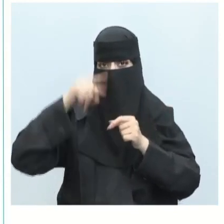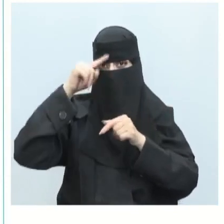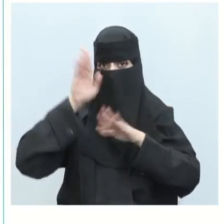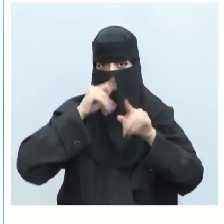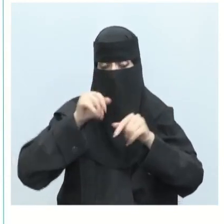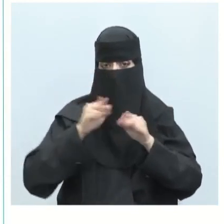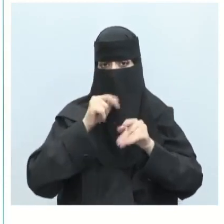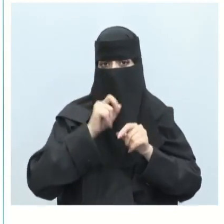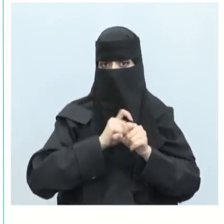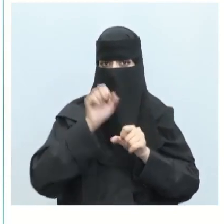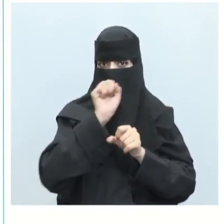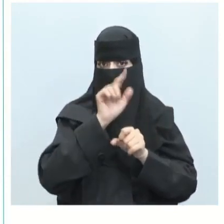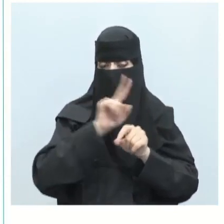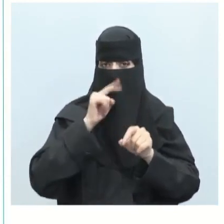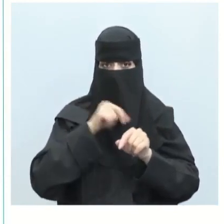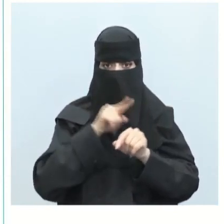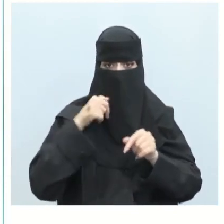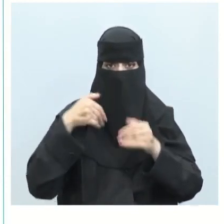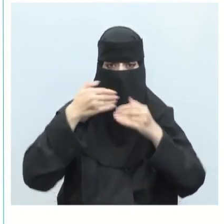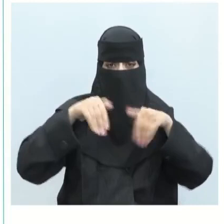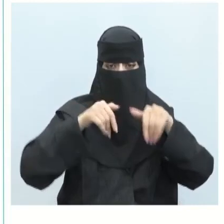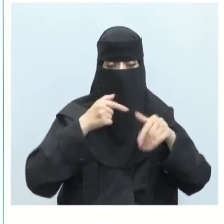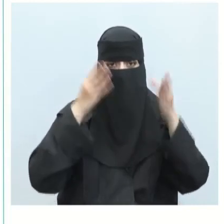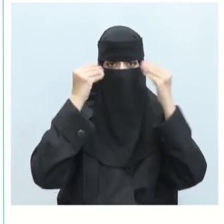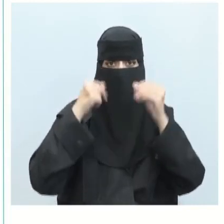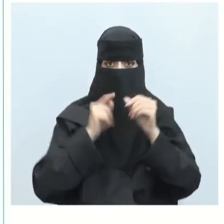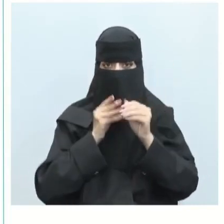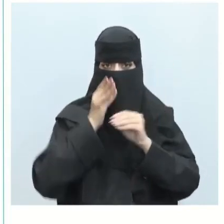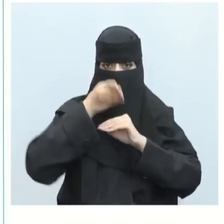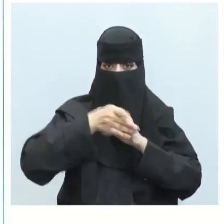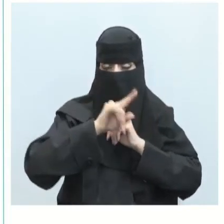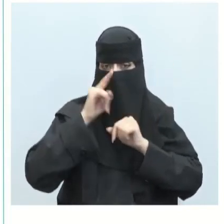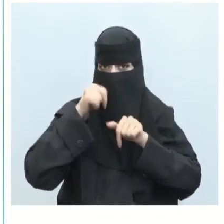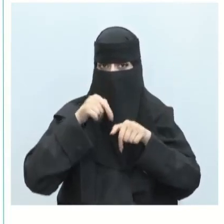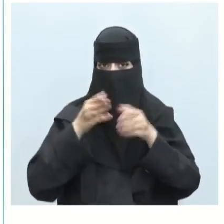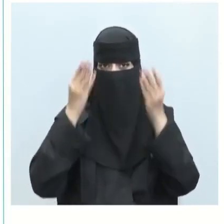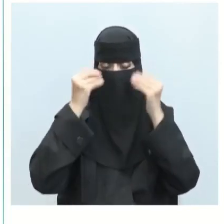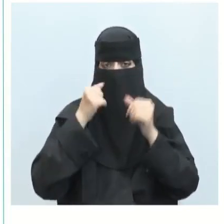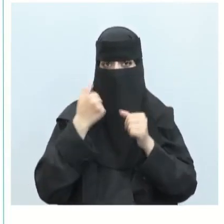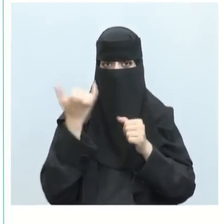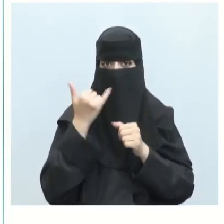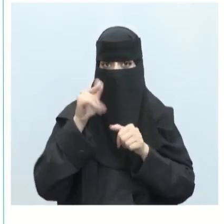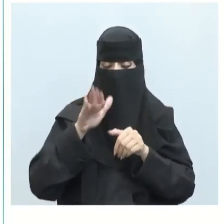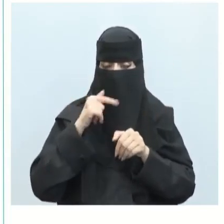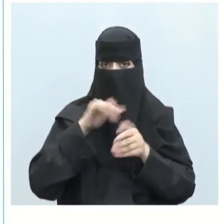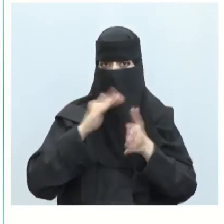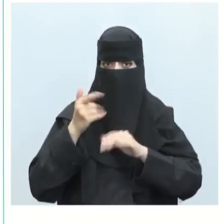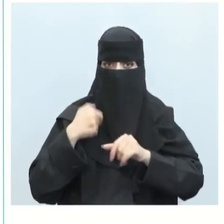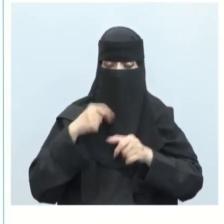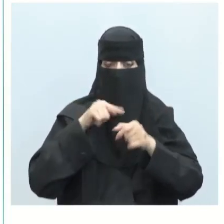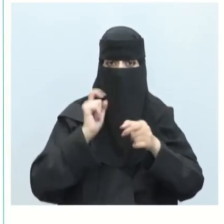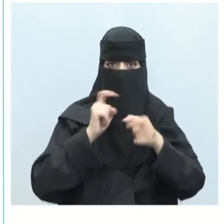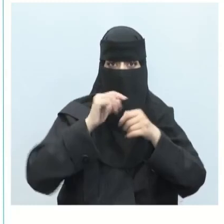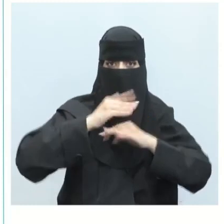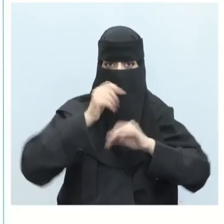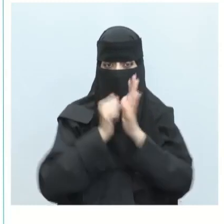ان دون ان يقلق بشان اعتراضات بيانات تسجيل دخوله او غيرها من البيانات الحساسه عند الاتصال من